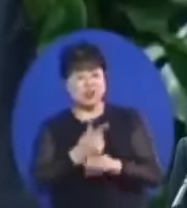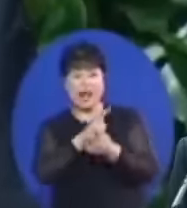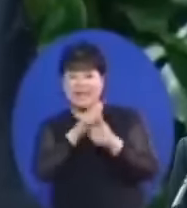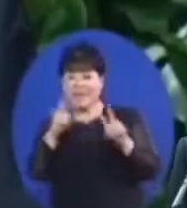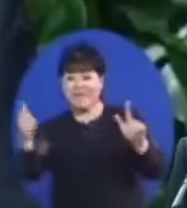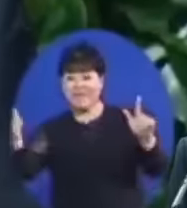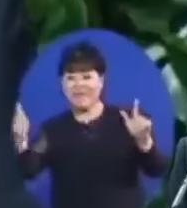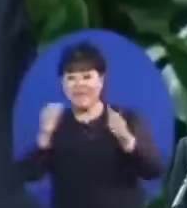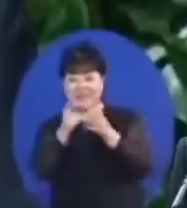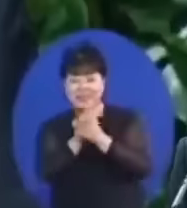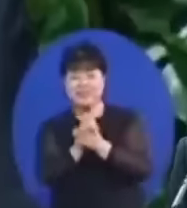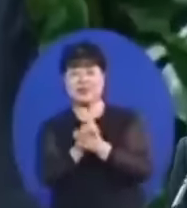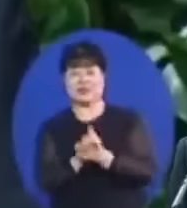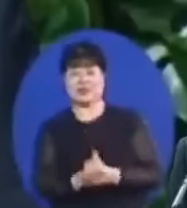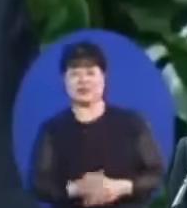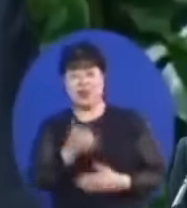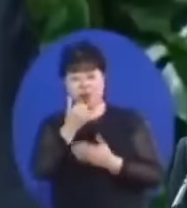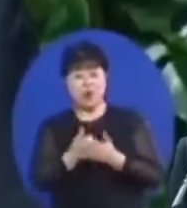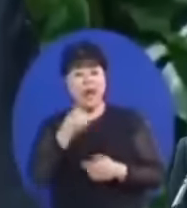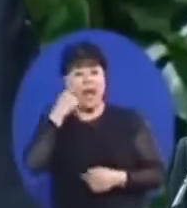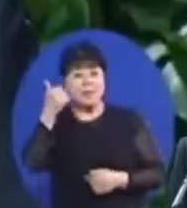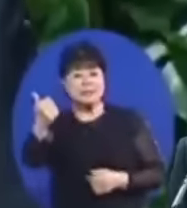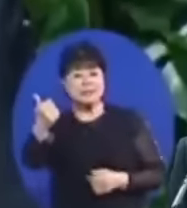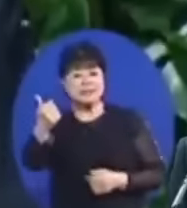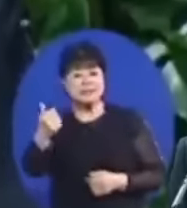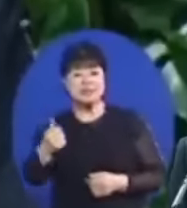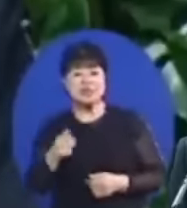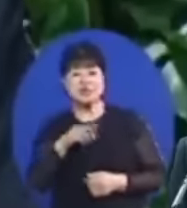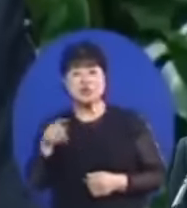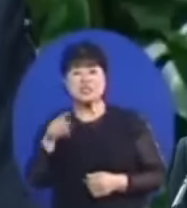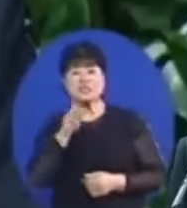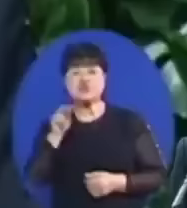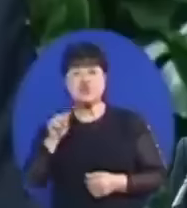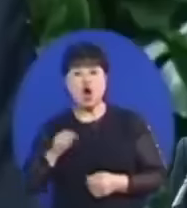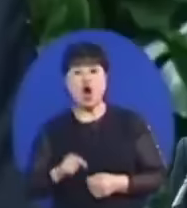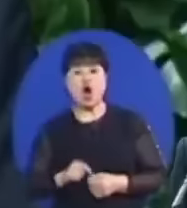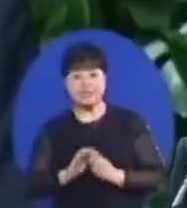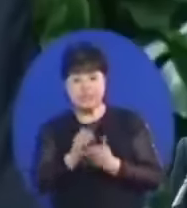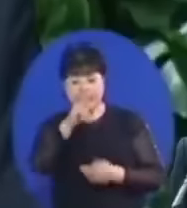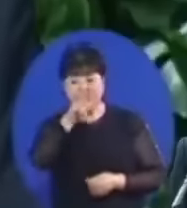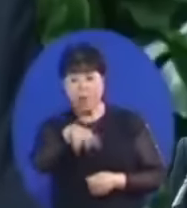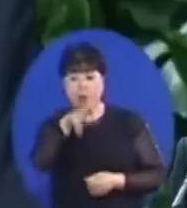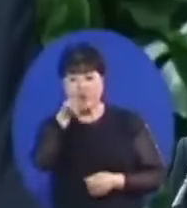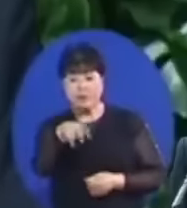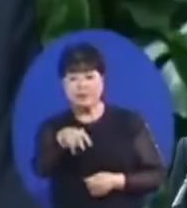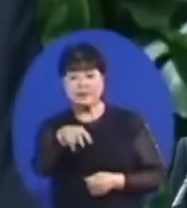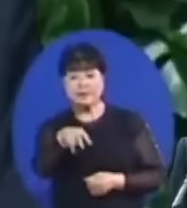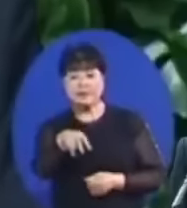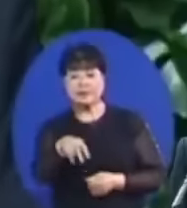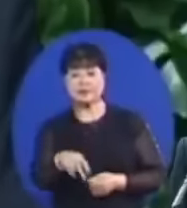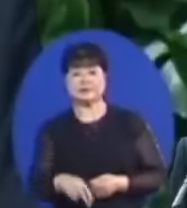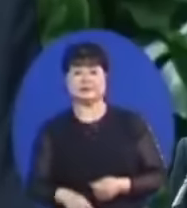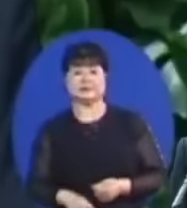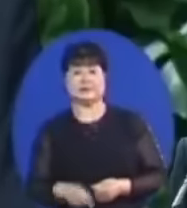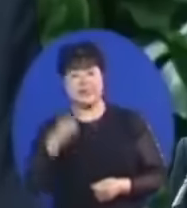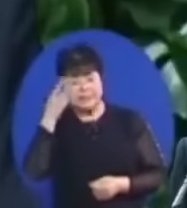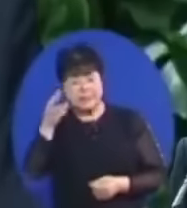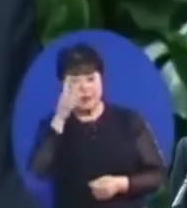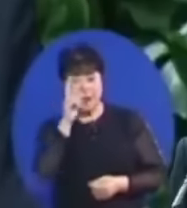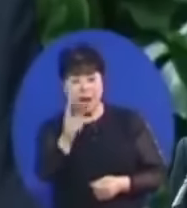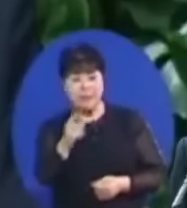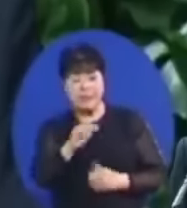않습니다. 기도의 사람 고아의 아버지라고 불리던 조지 뮬러의 전기를 읽어보면 그는 3개월에 한